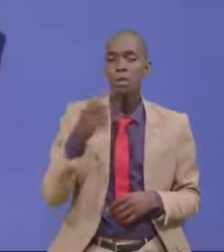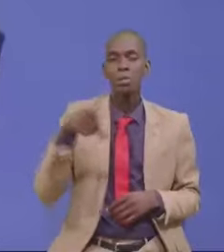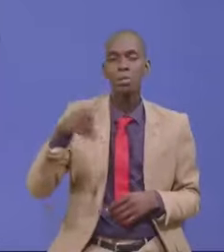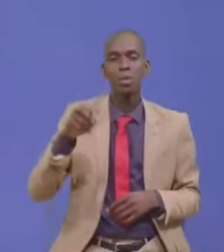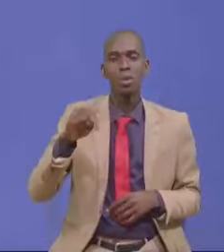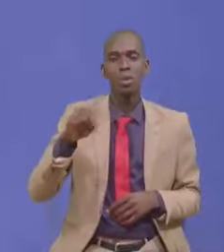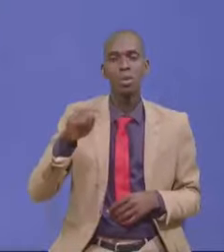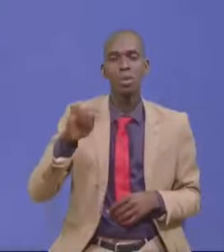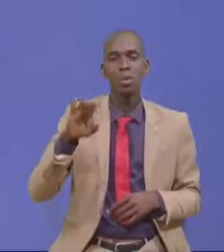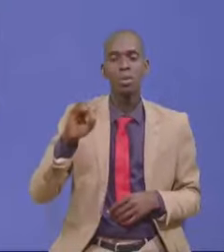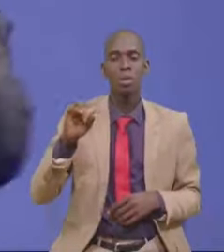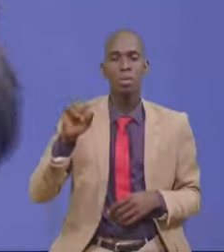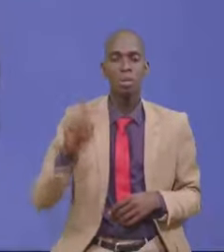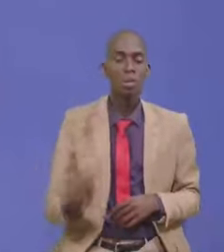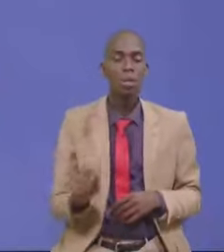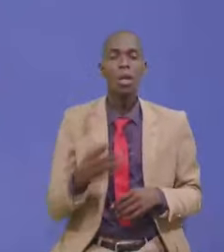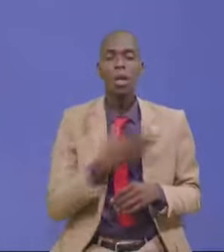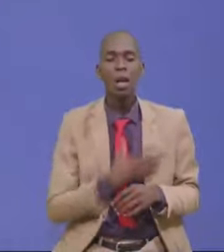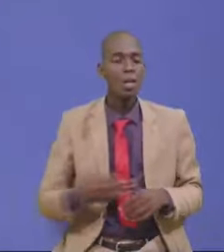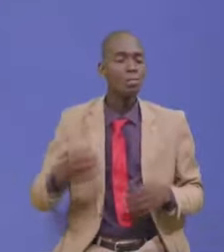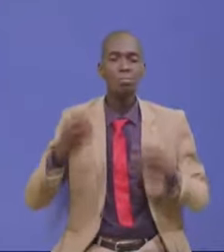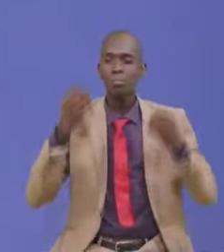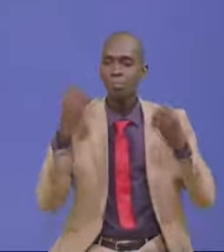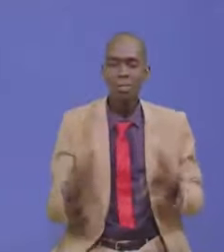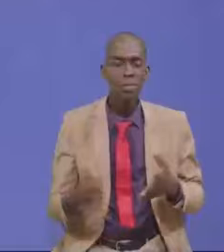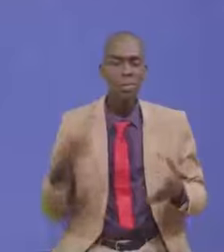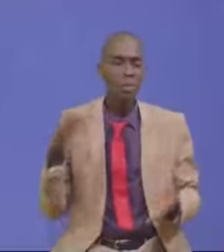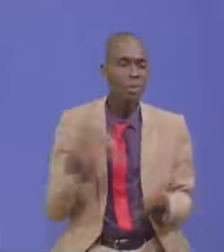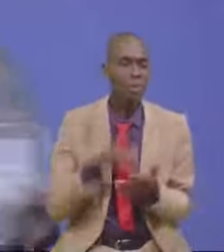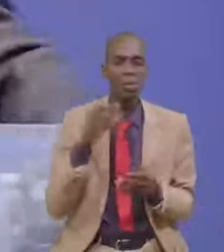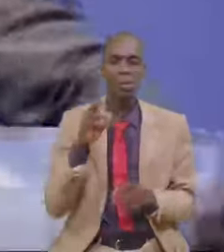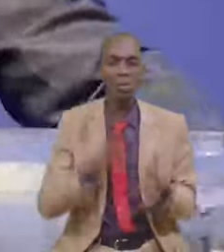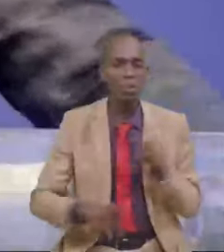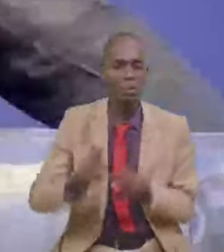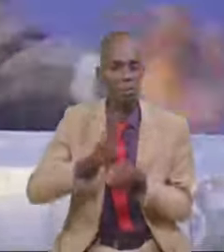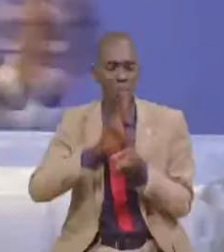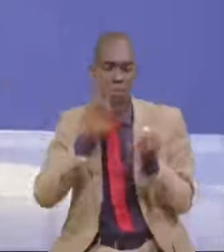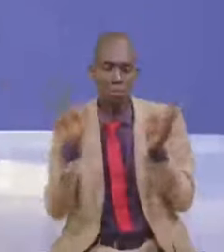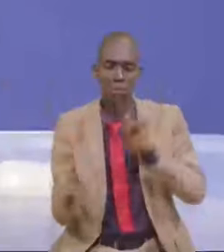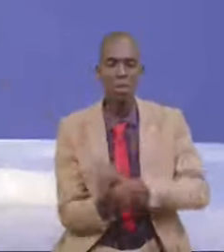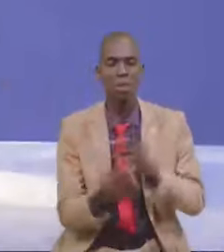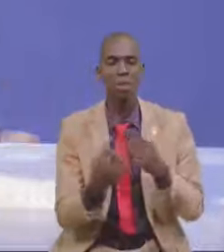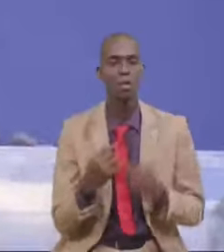Et au jour de la Pentecôte, à travers lui et son ministère, 3000 âmes sont venues au Seigneur.